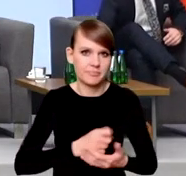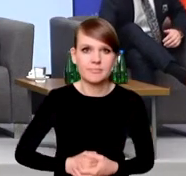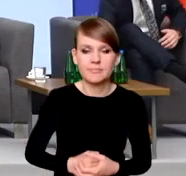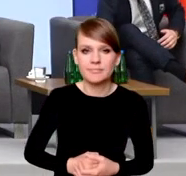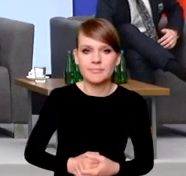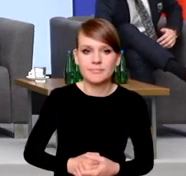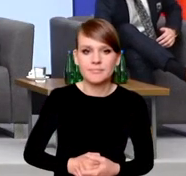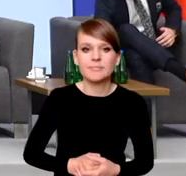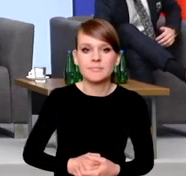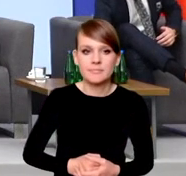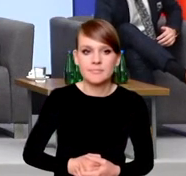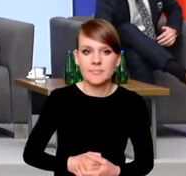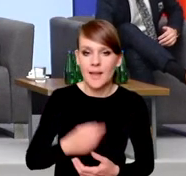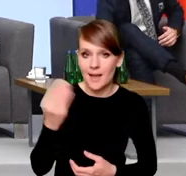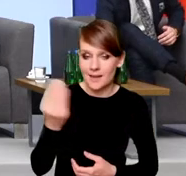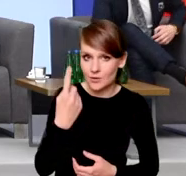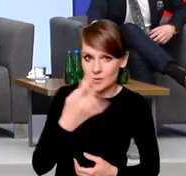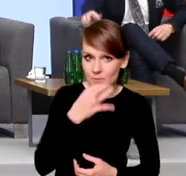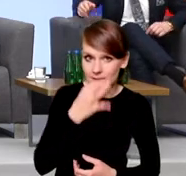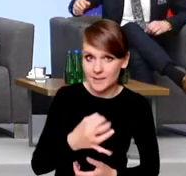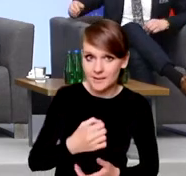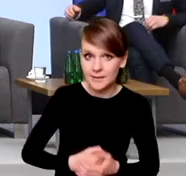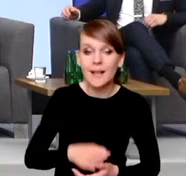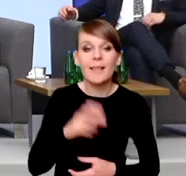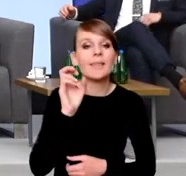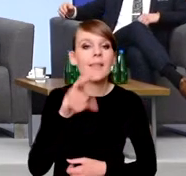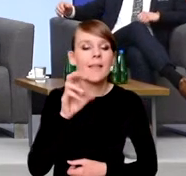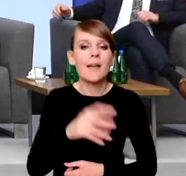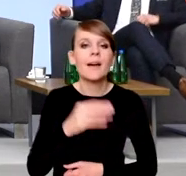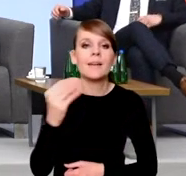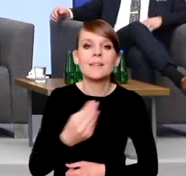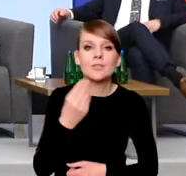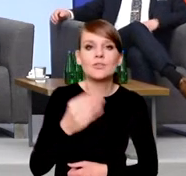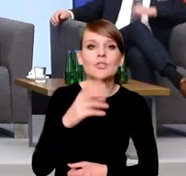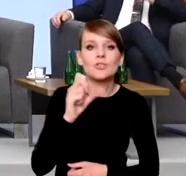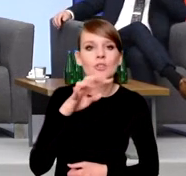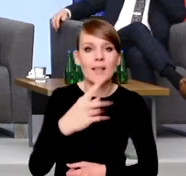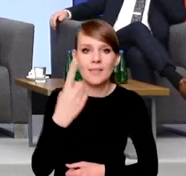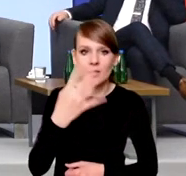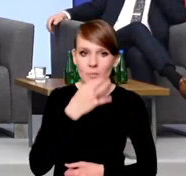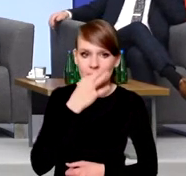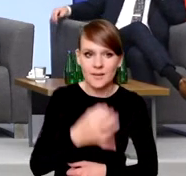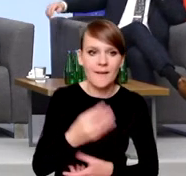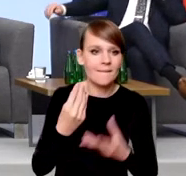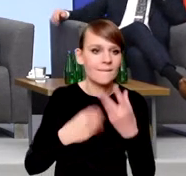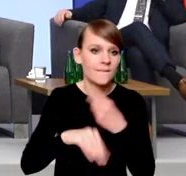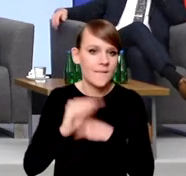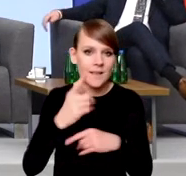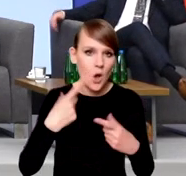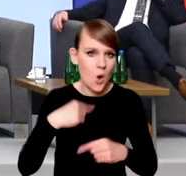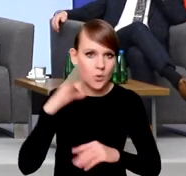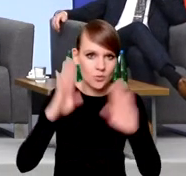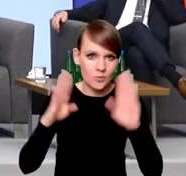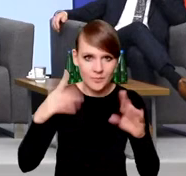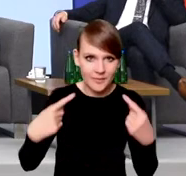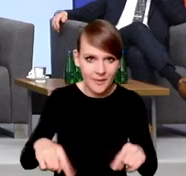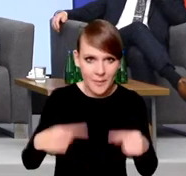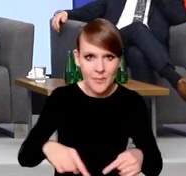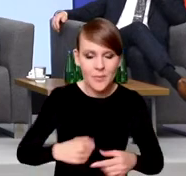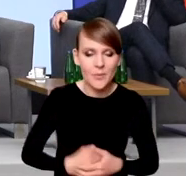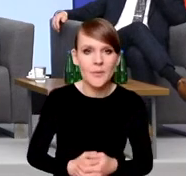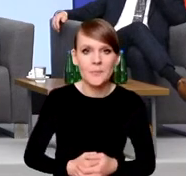pytanie, tak? Tak, jest jeszcze jedno pytanie na czacie, bo do głosu więcej osobiście się nikt nie zgłasza z Państwa.